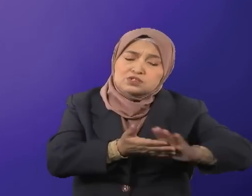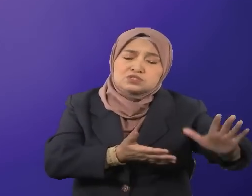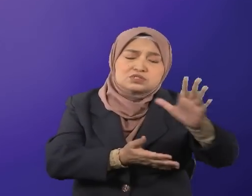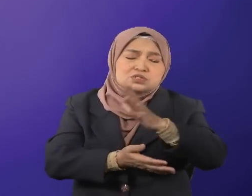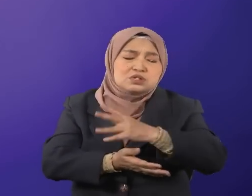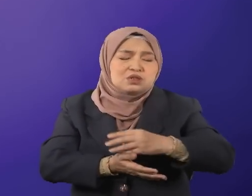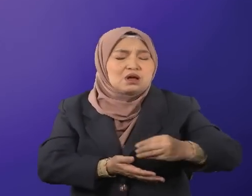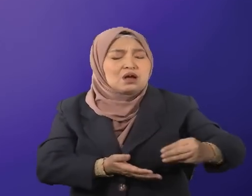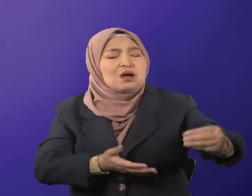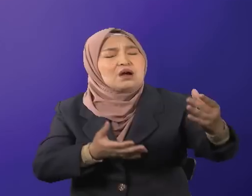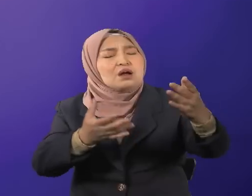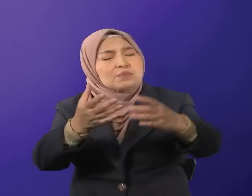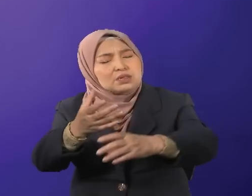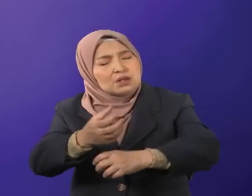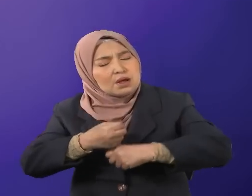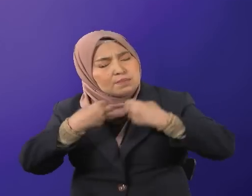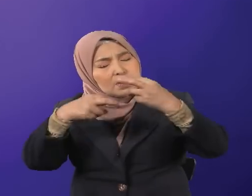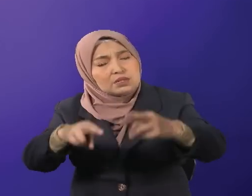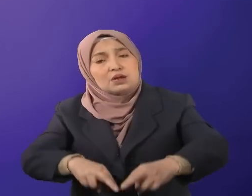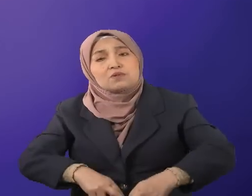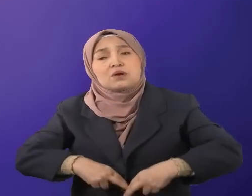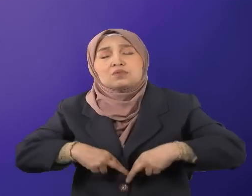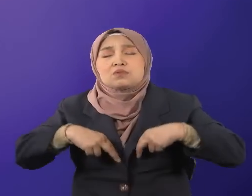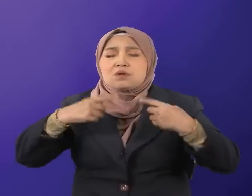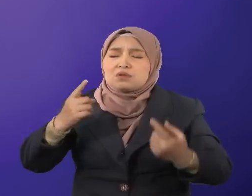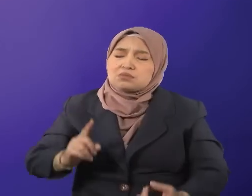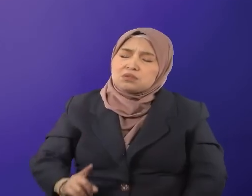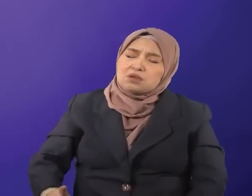ورضوان من